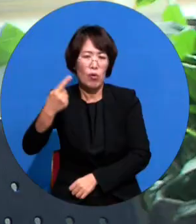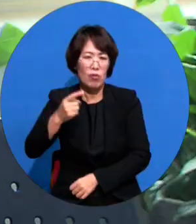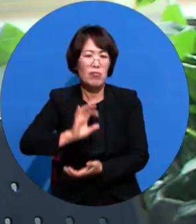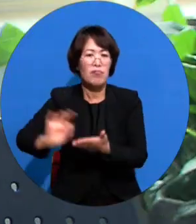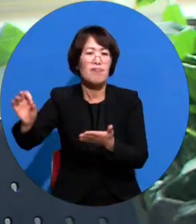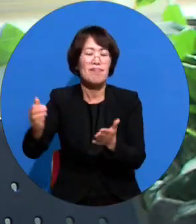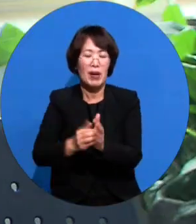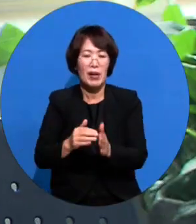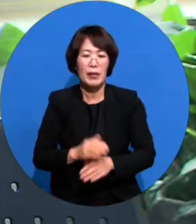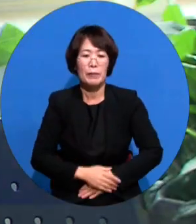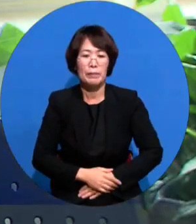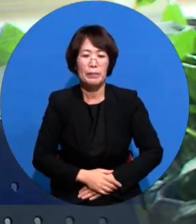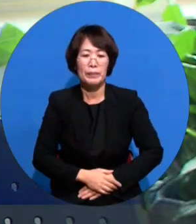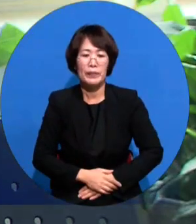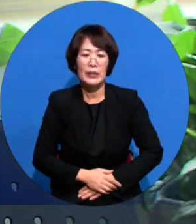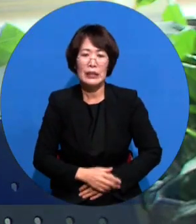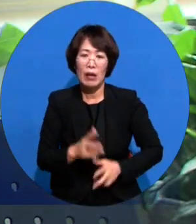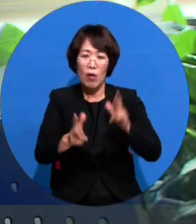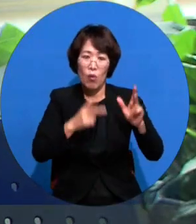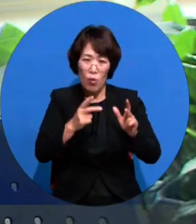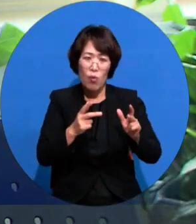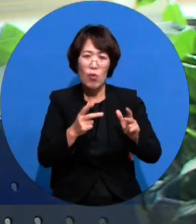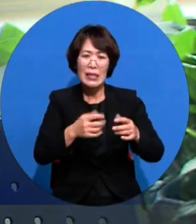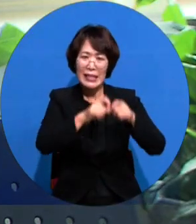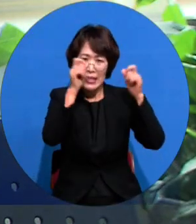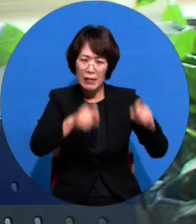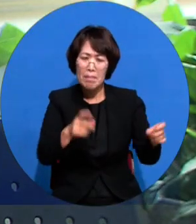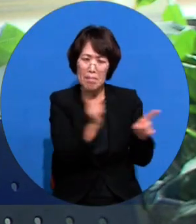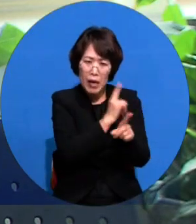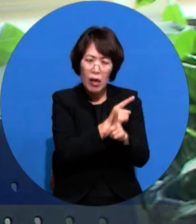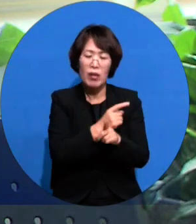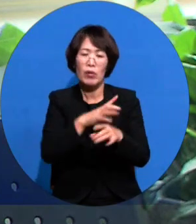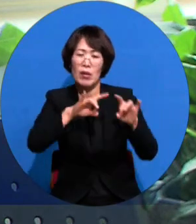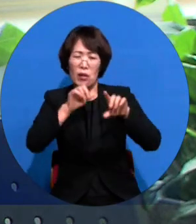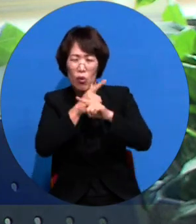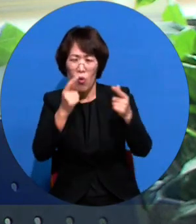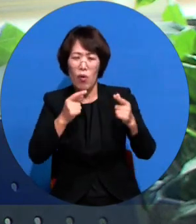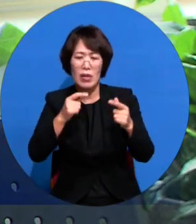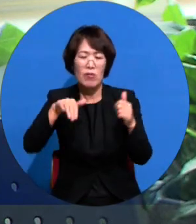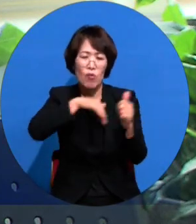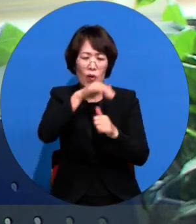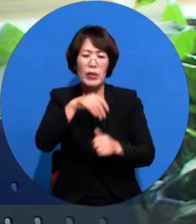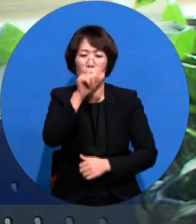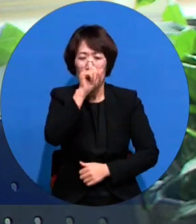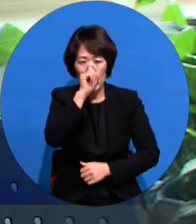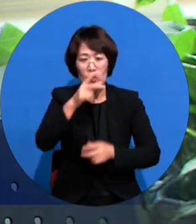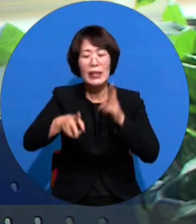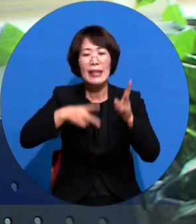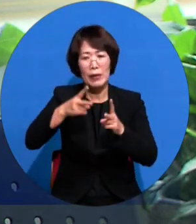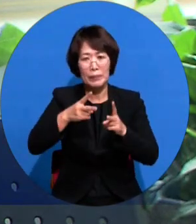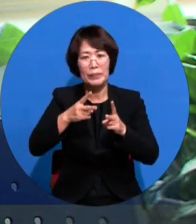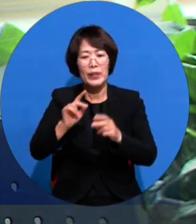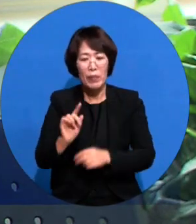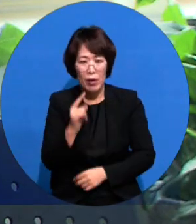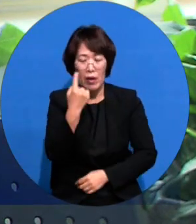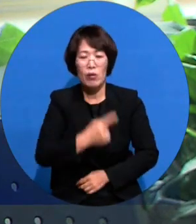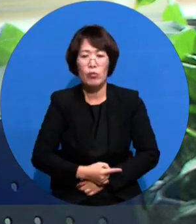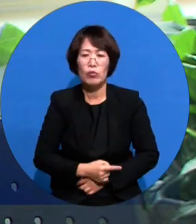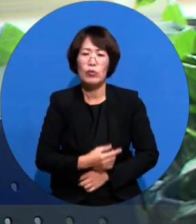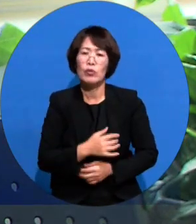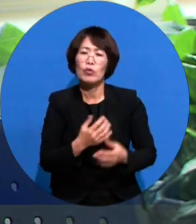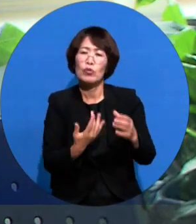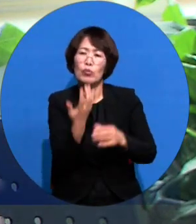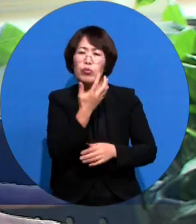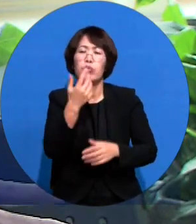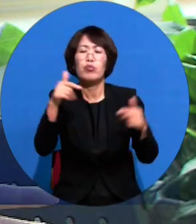사용했습니다. 공정 개선이라든지 뭐 에너지 전환이라든지 여러 가지 어떤 친환경 에너지에 대한 사업들을 통해서 이제 감축에